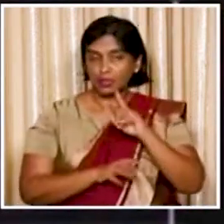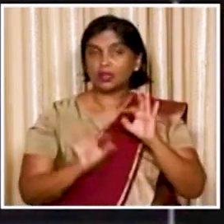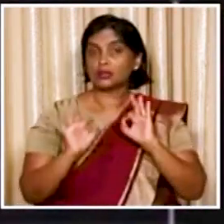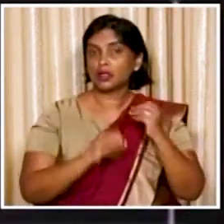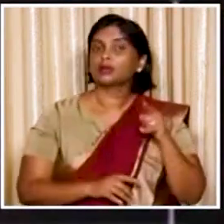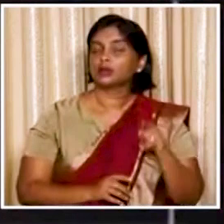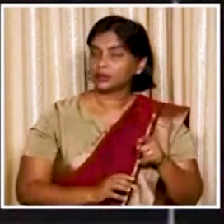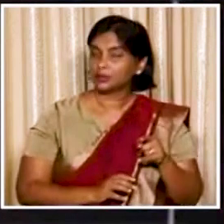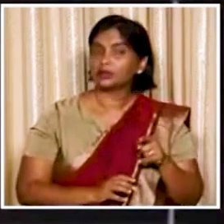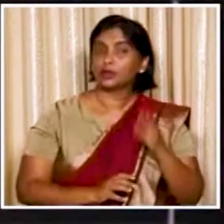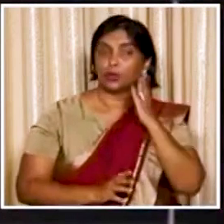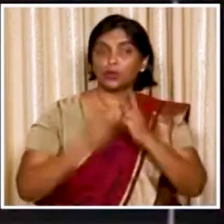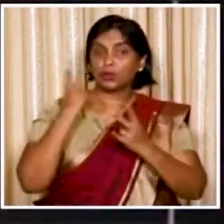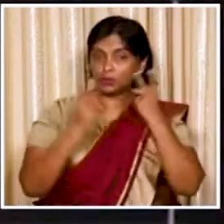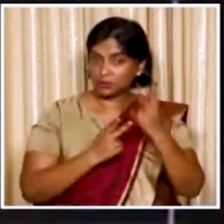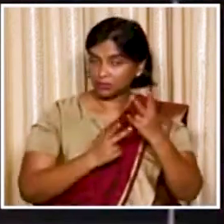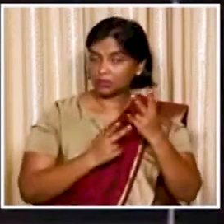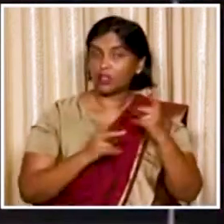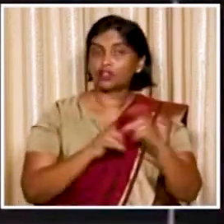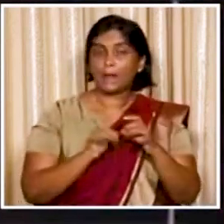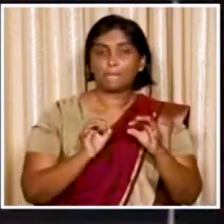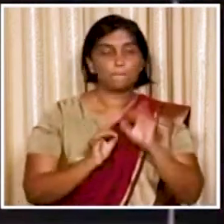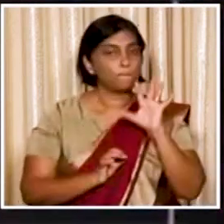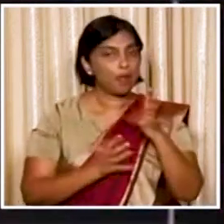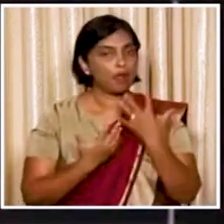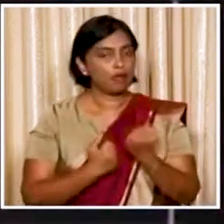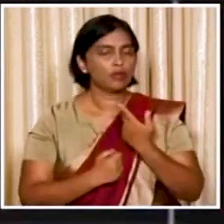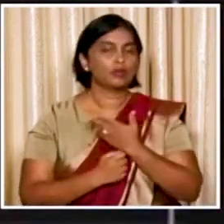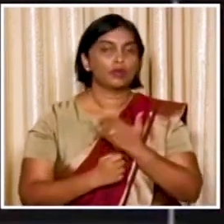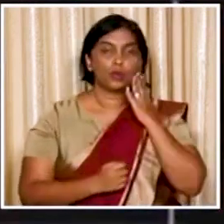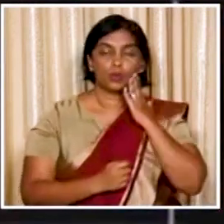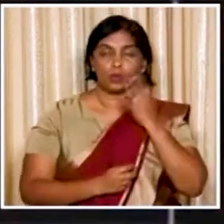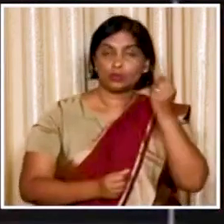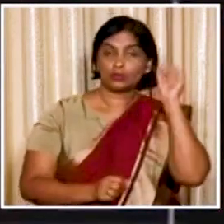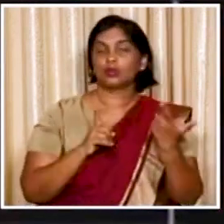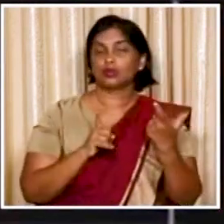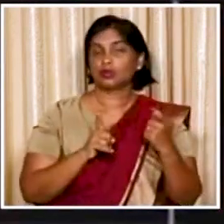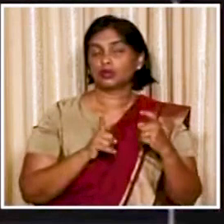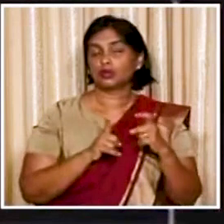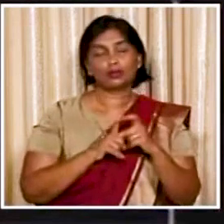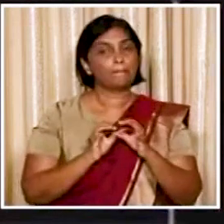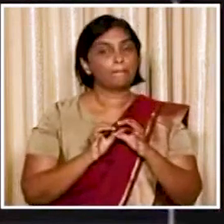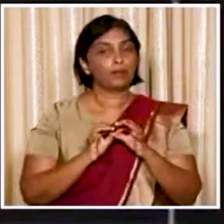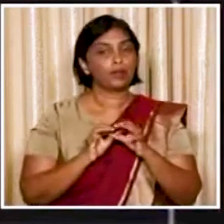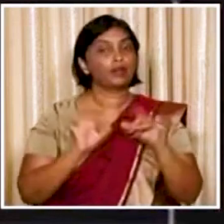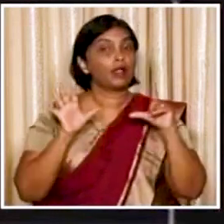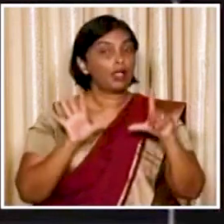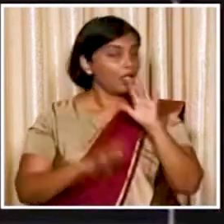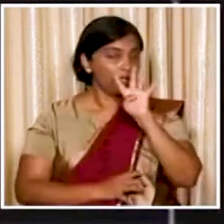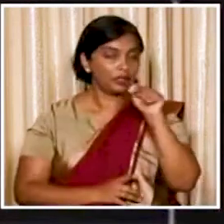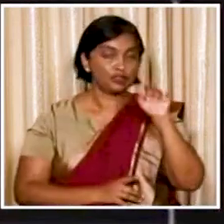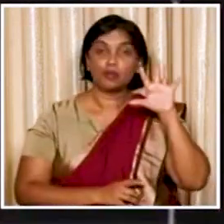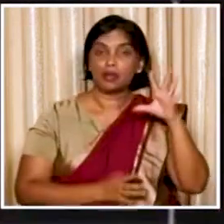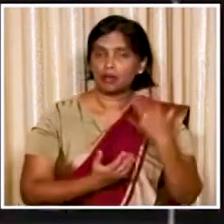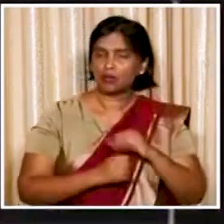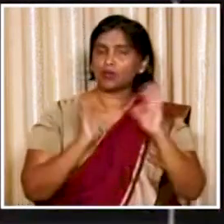යහපාලන රජයේ කාලේ සංචාරක ව්‍යාපාරයෙන් ඩොලර් බිලියන 5ක් හම්බුණා. විදේශ ප්‍රේෂණ වලින් ඩොලර් බිලියන 4.5ක් ඇති